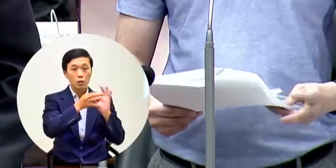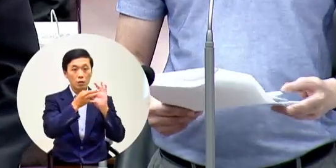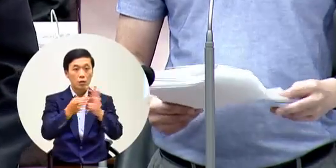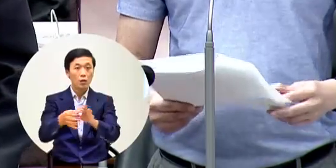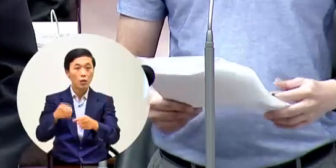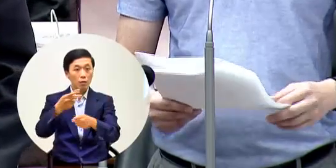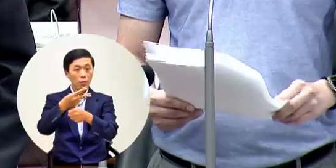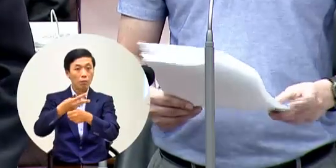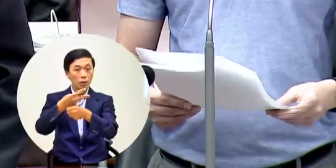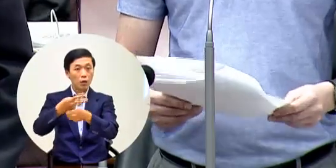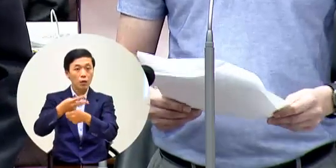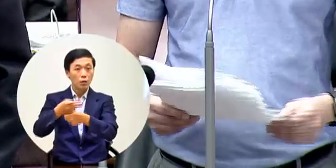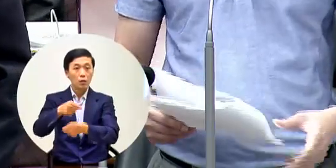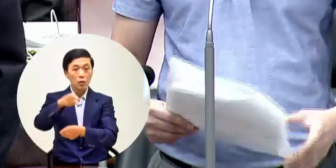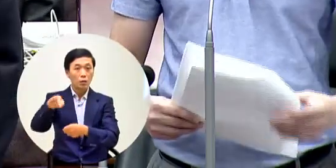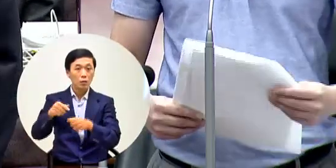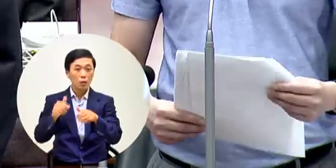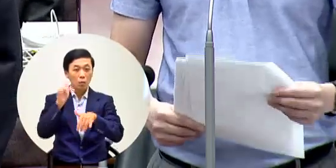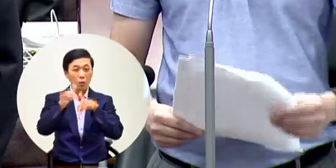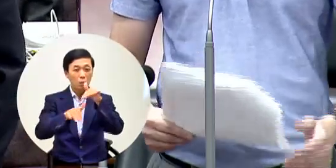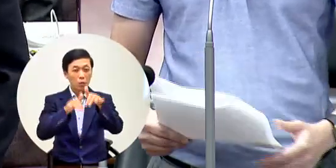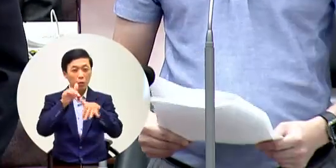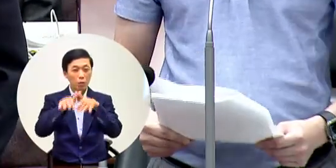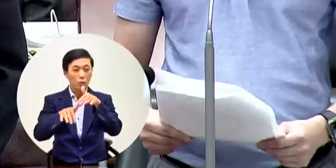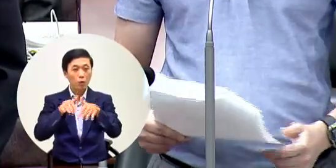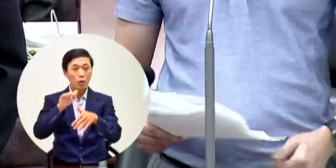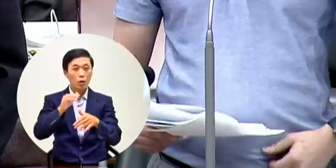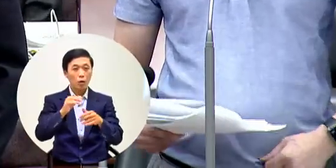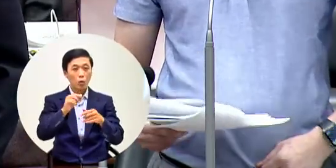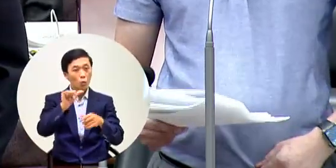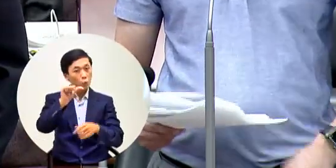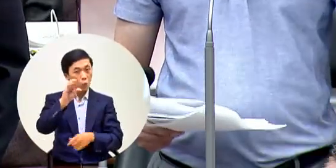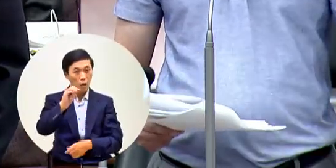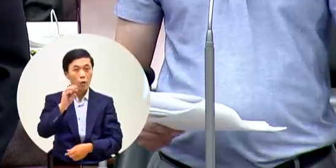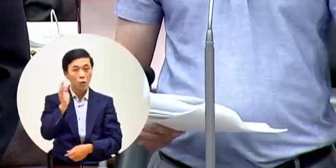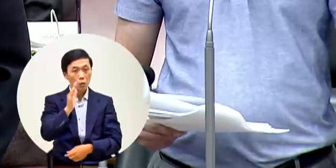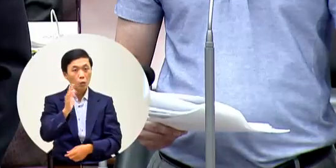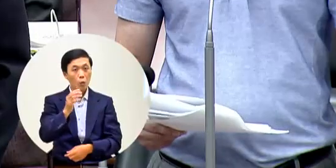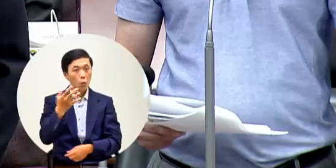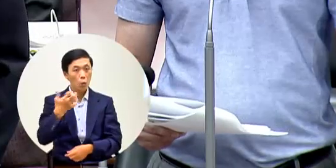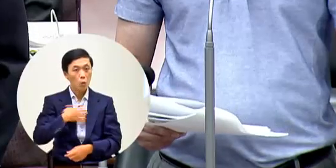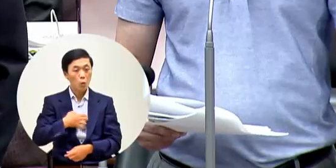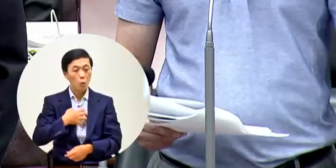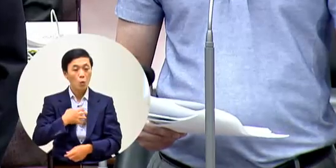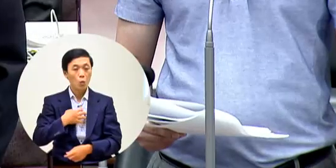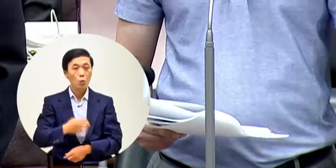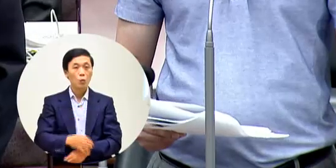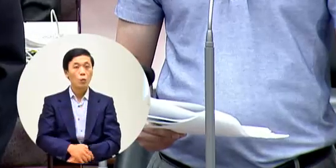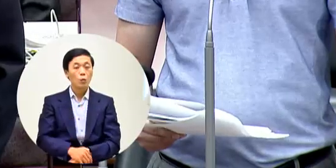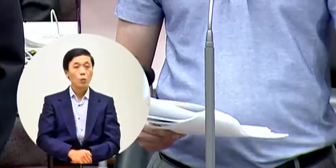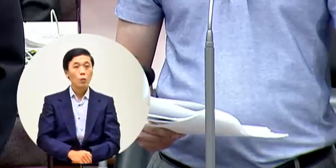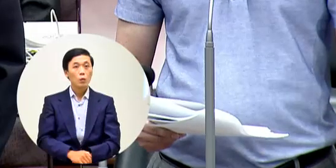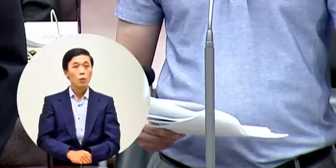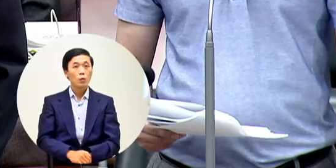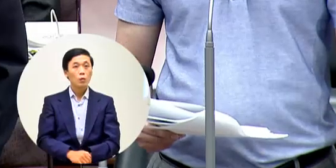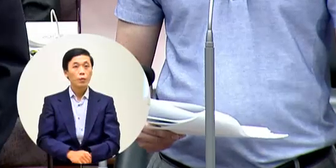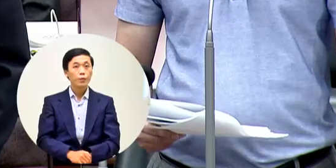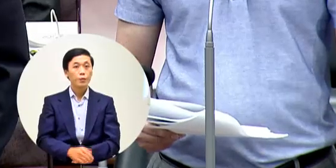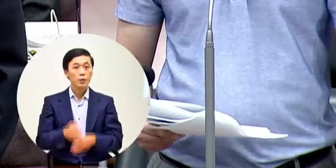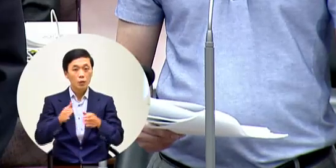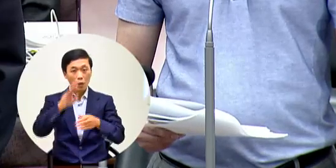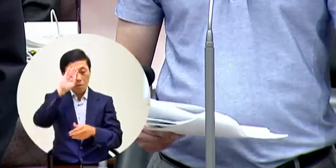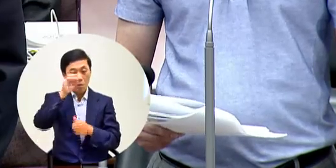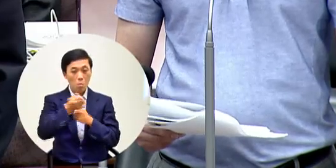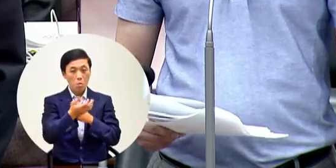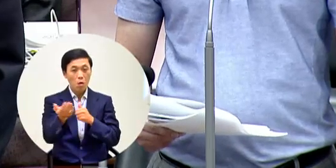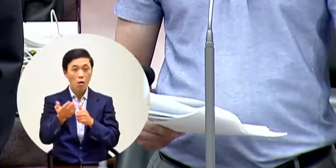涌进了大概有50,000的这一个游客，50,000个哦，超过50,000。那么在这个防疫还不能